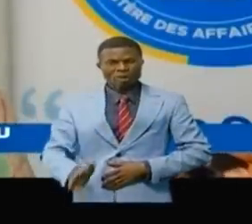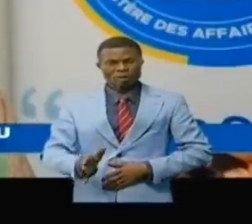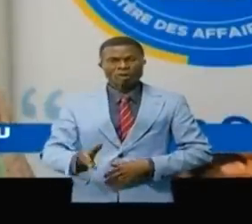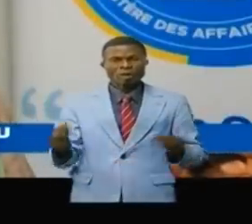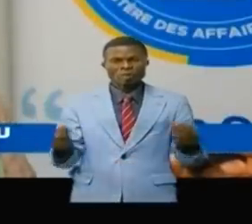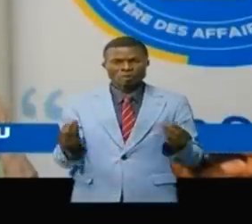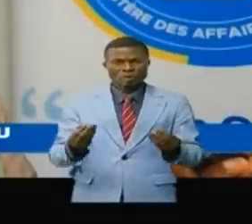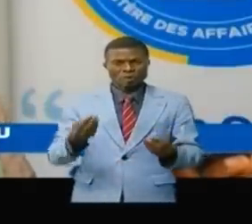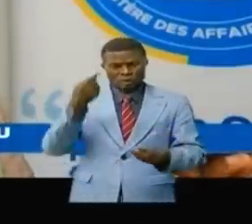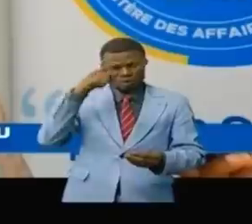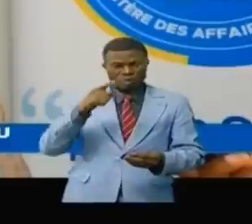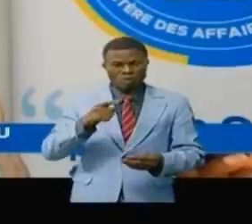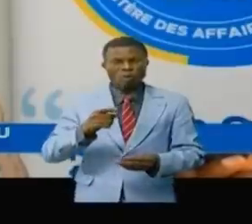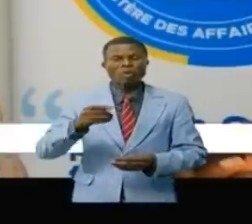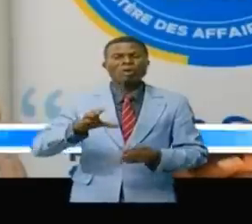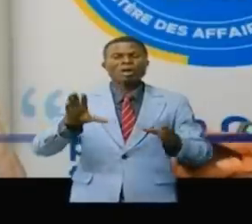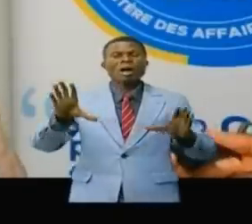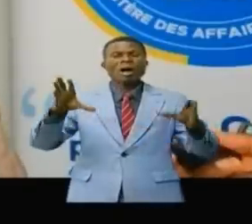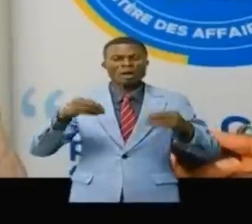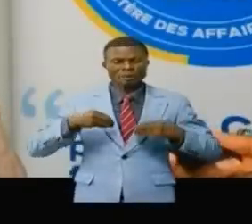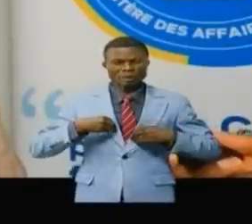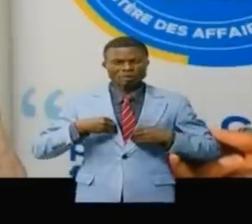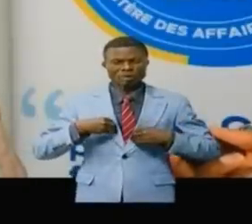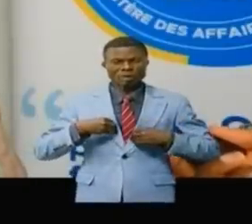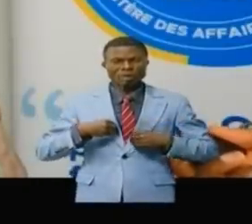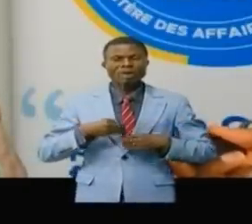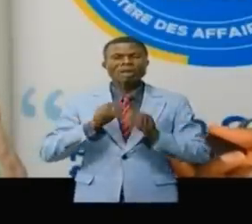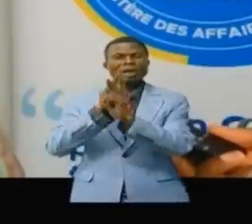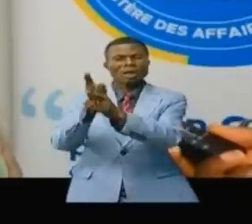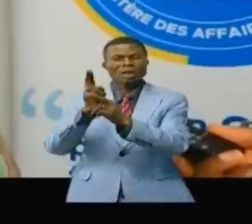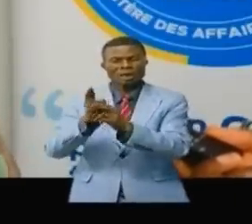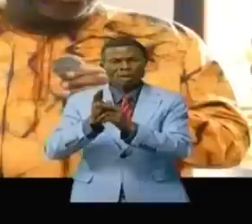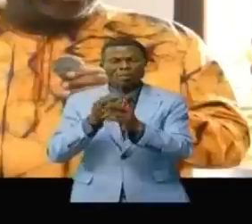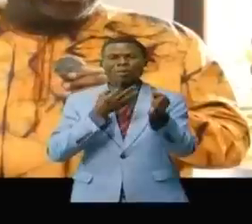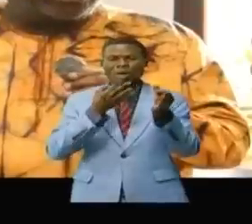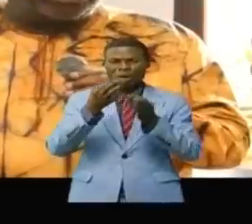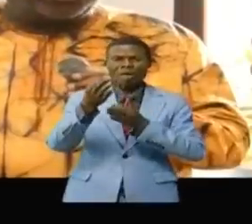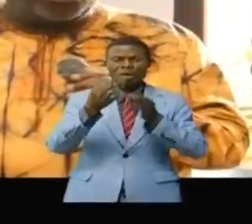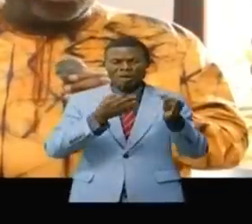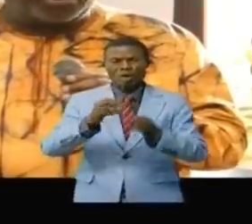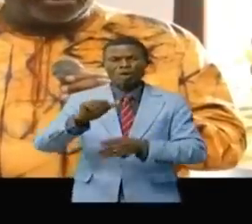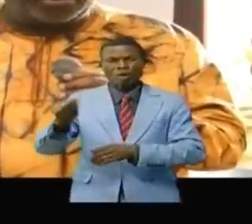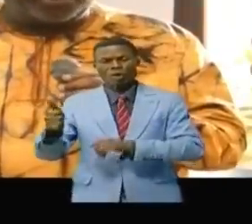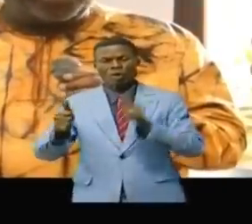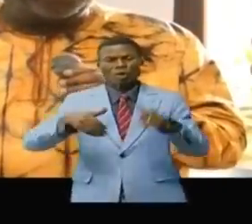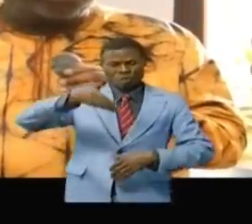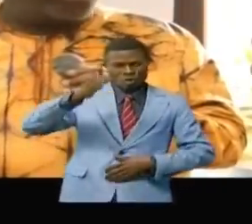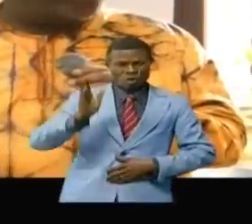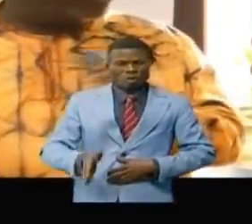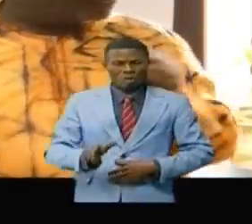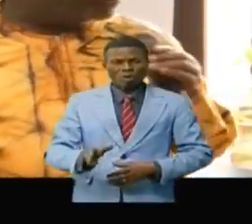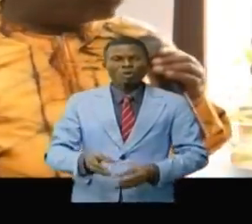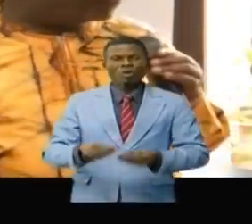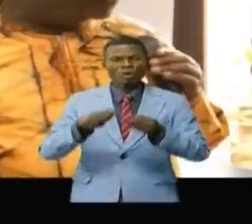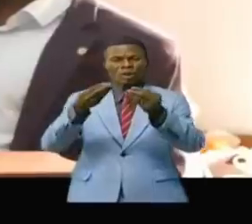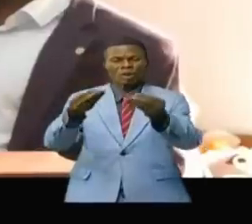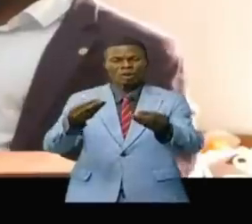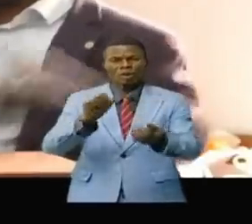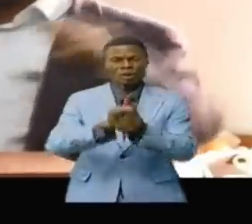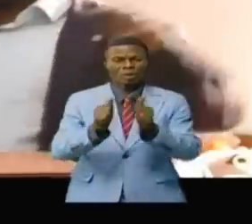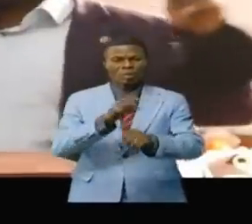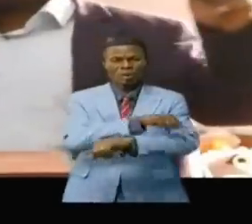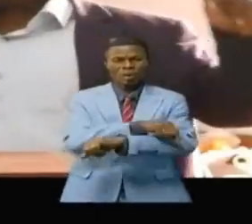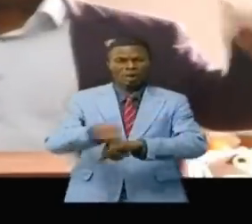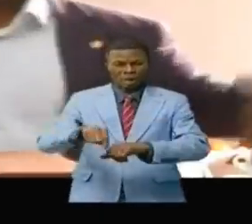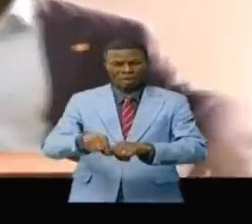pour essayer de recevoir d'abord le rapport sur le diagnostic que certains experts ont fait sur